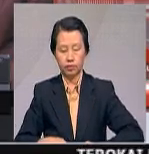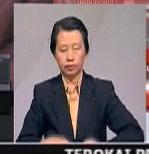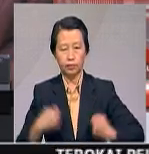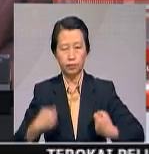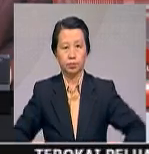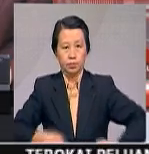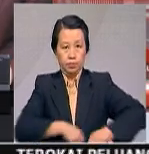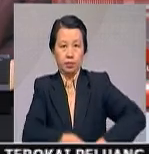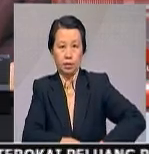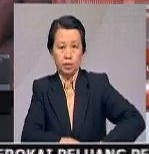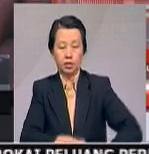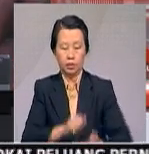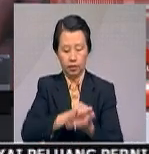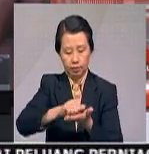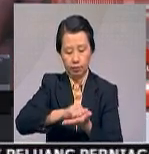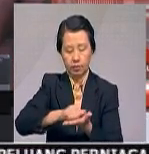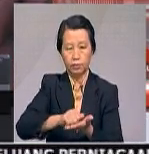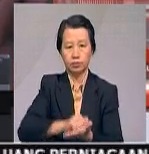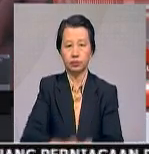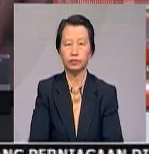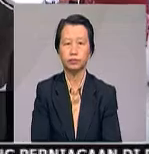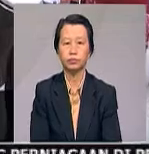Laporan Syamimi Saripan.